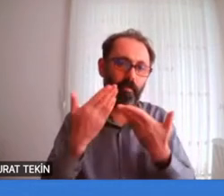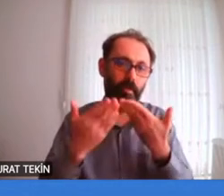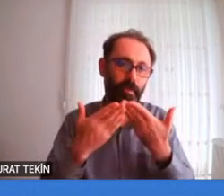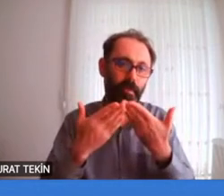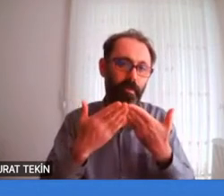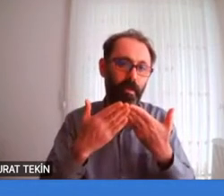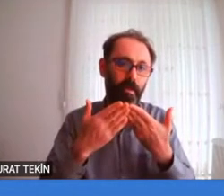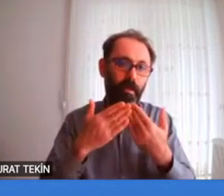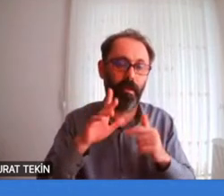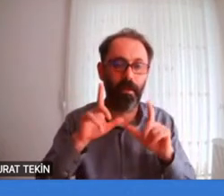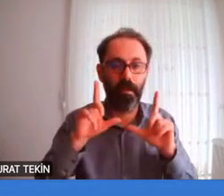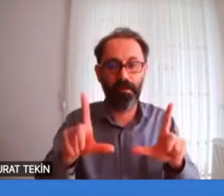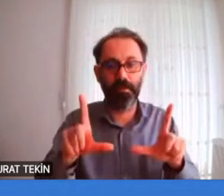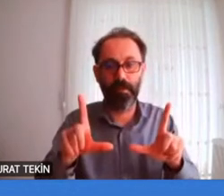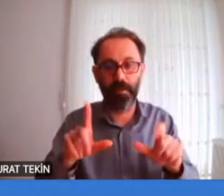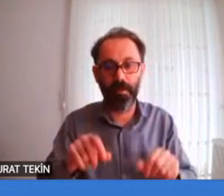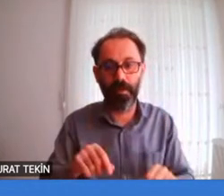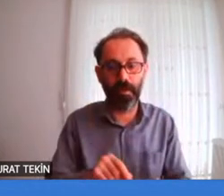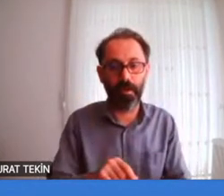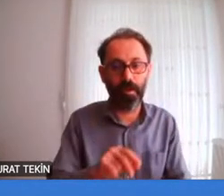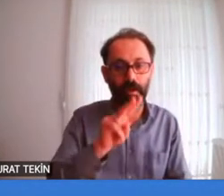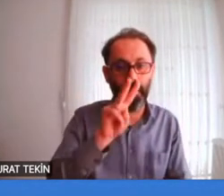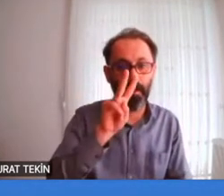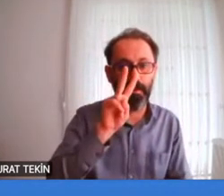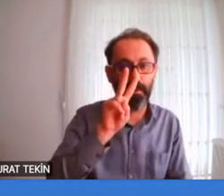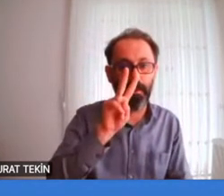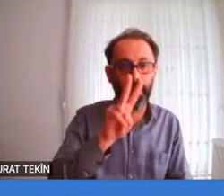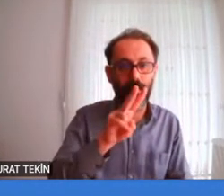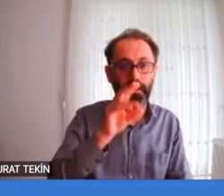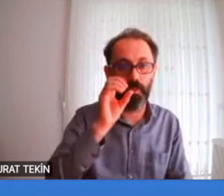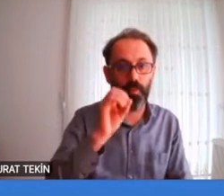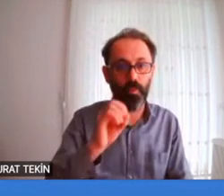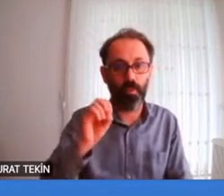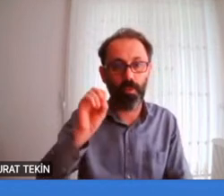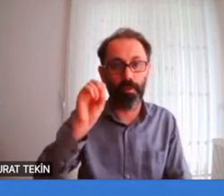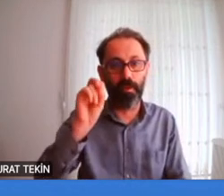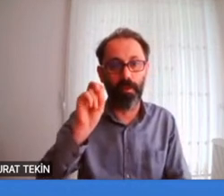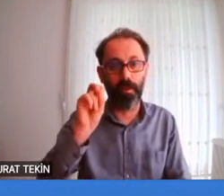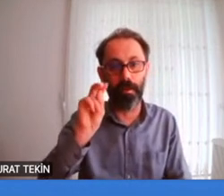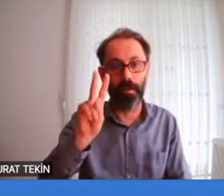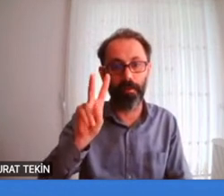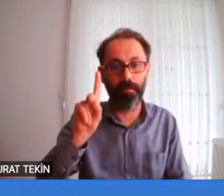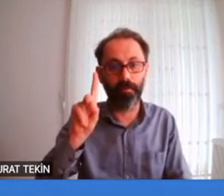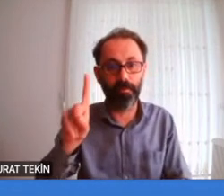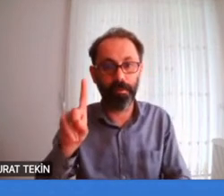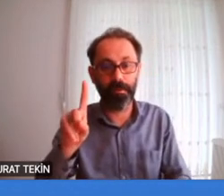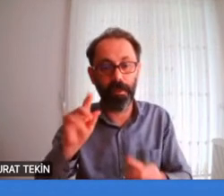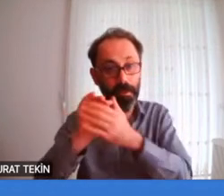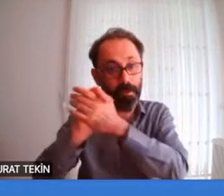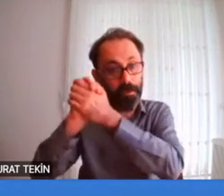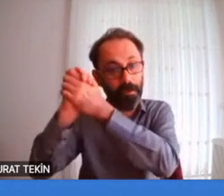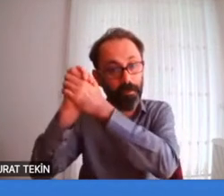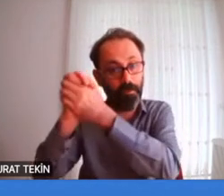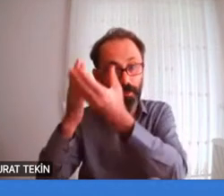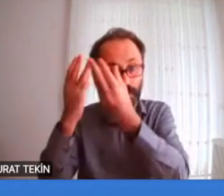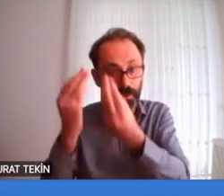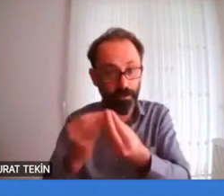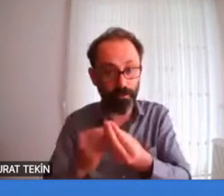noktalar. Biz 2020 Tokyo Paralimpik Oyunları'nda şampiyon olduğumuz süreçte 2016